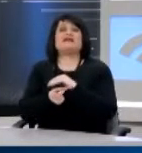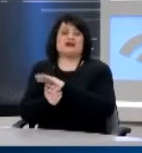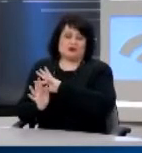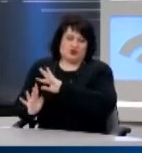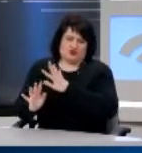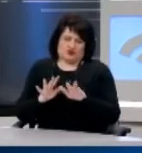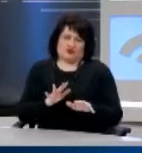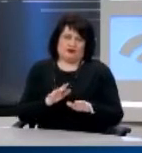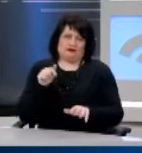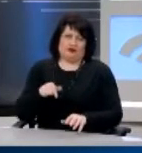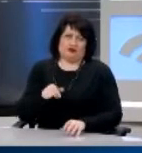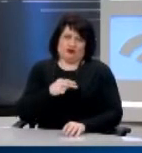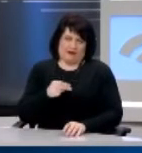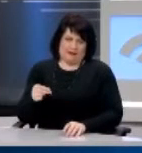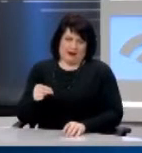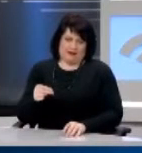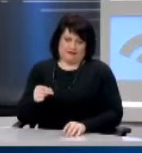Σύμφωνα με τα στοιχεία